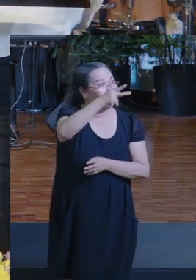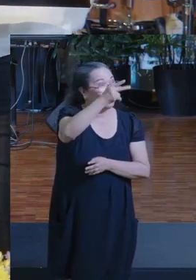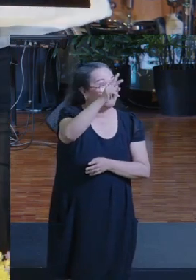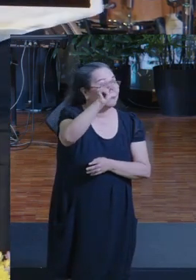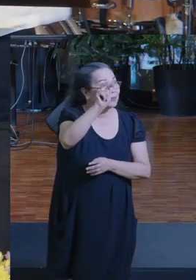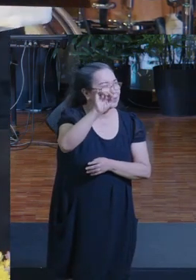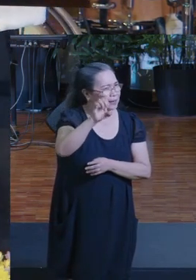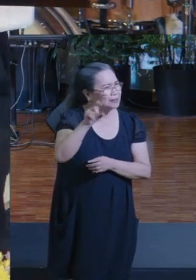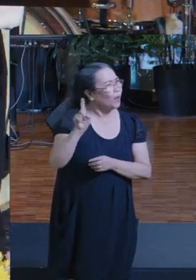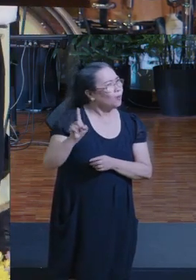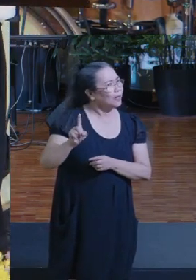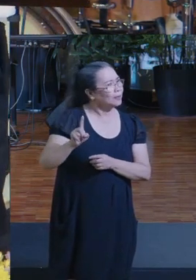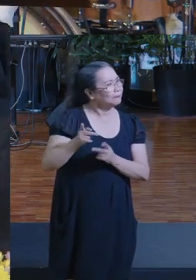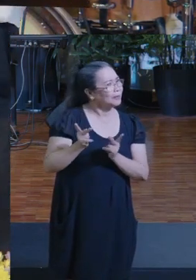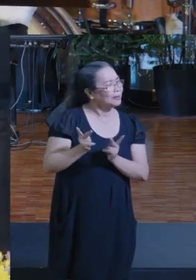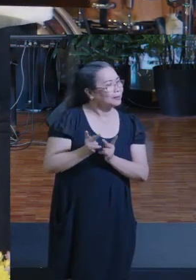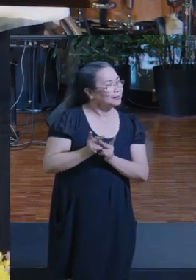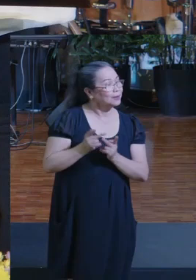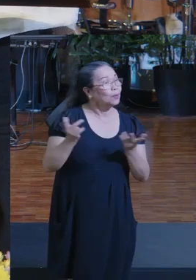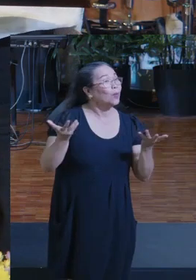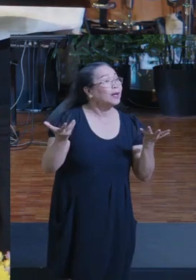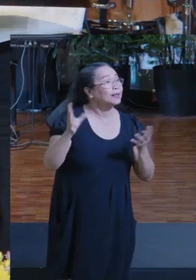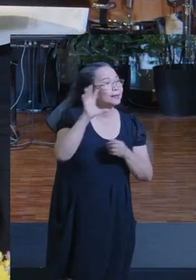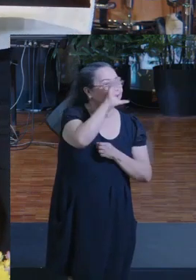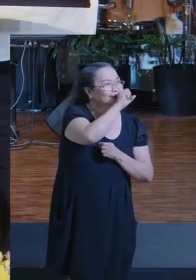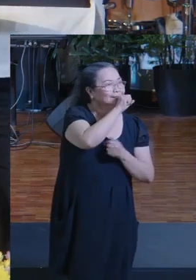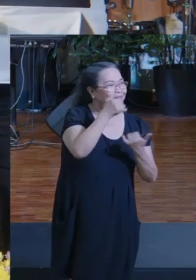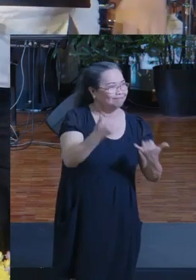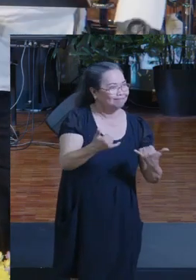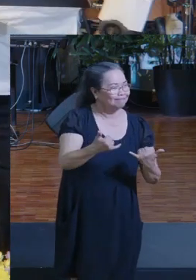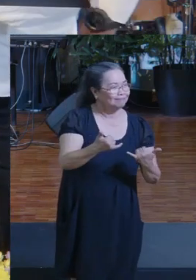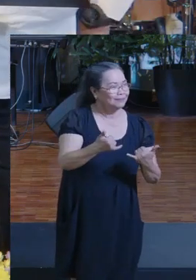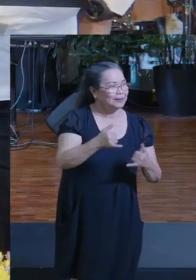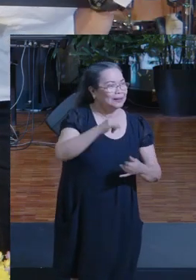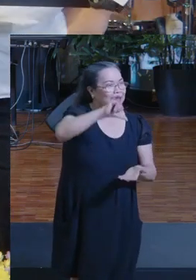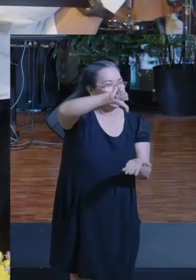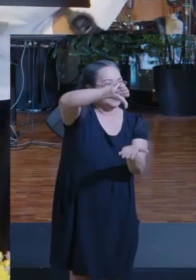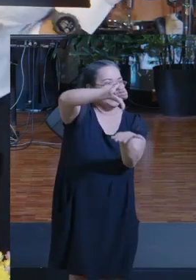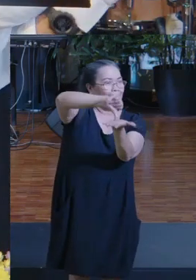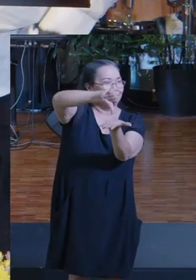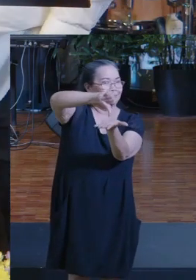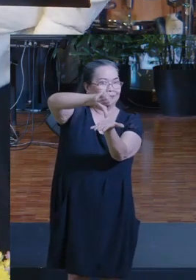Euphrates? Wala niya kung nasaan. Nasa Iran.